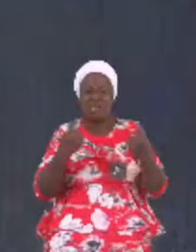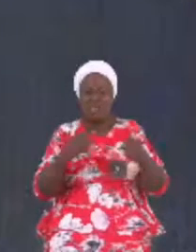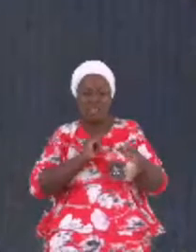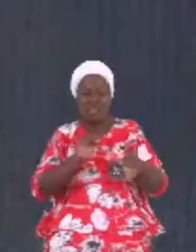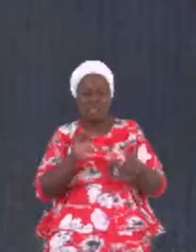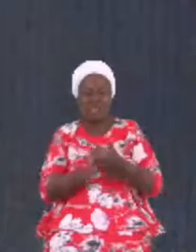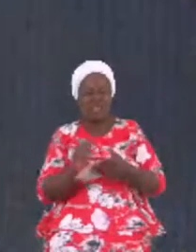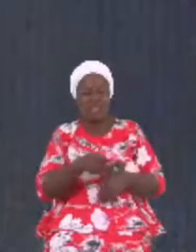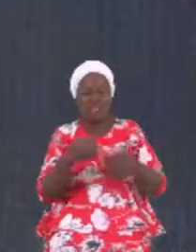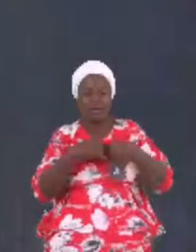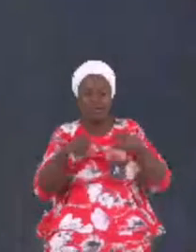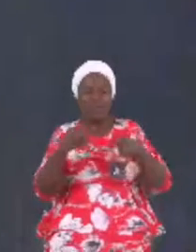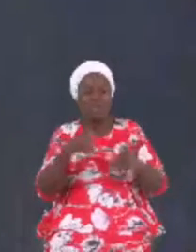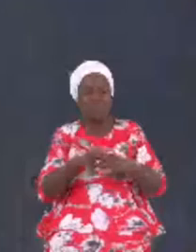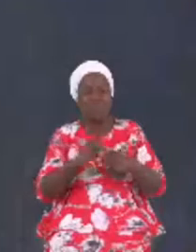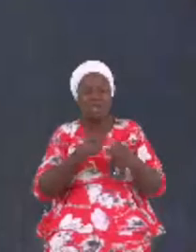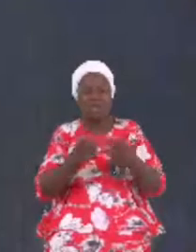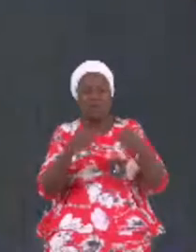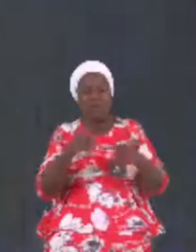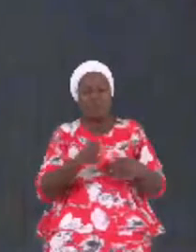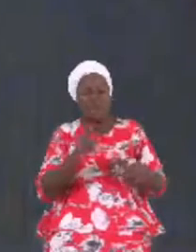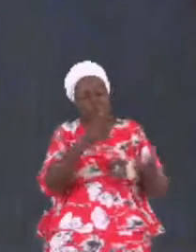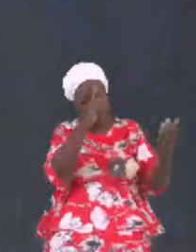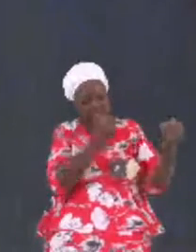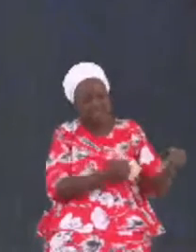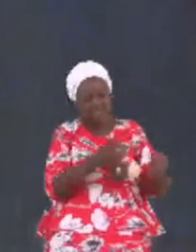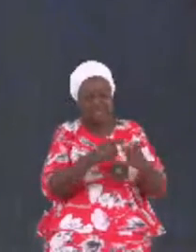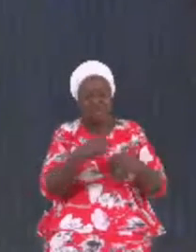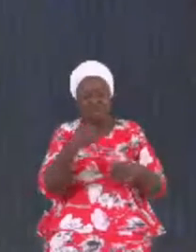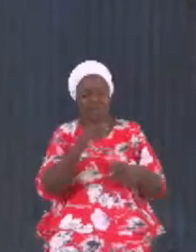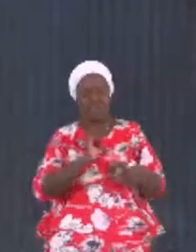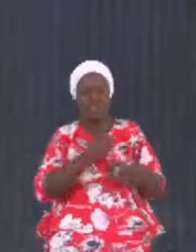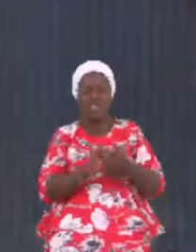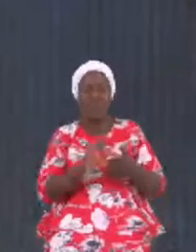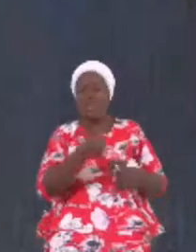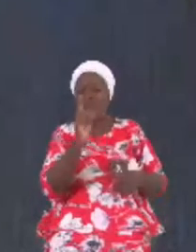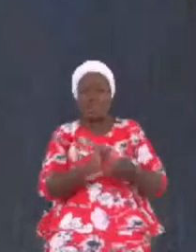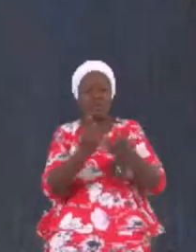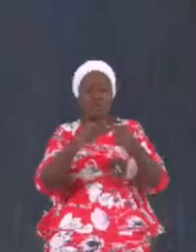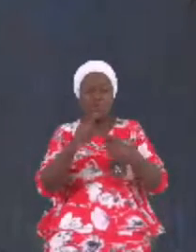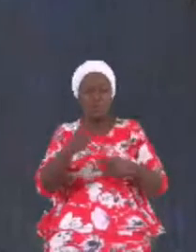foi, sachant que quiconque vient à toi, tu ne le rejetteras pas.